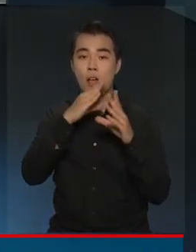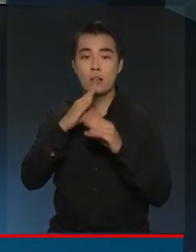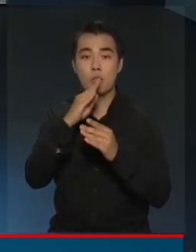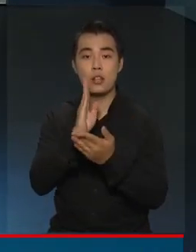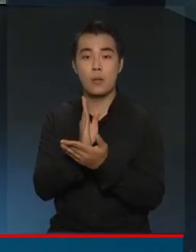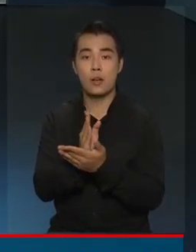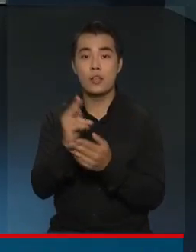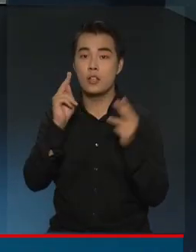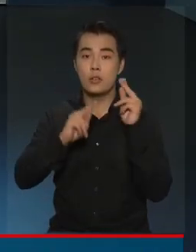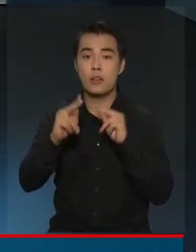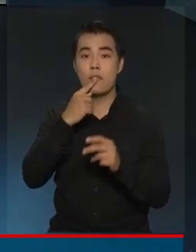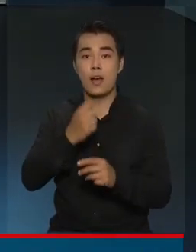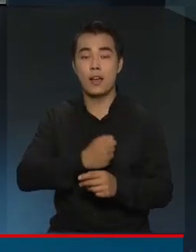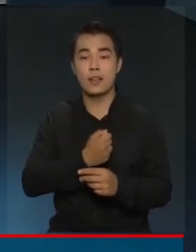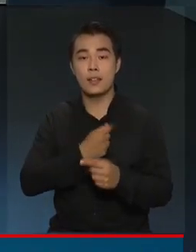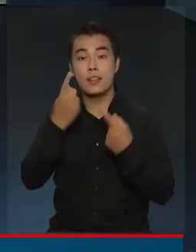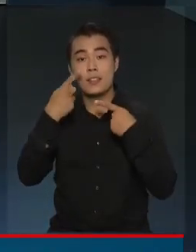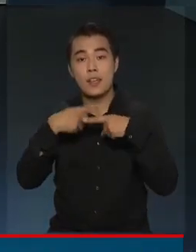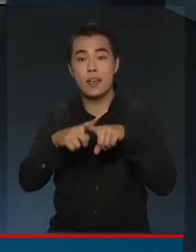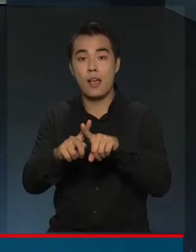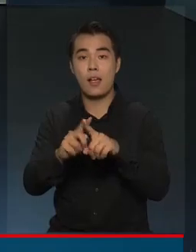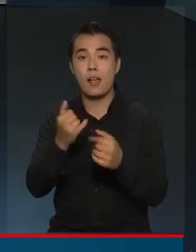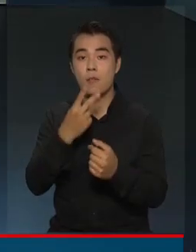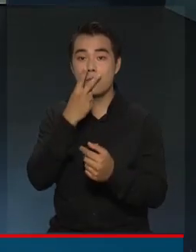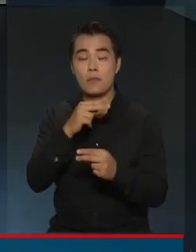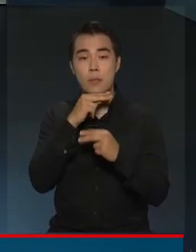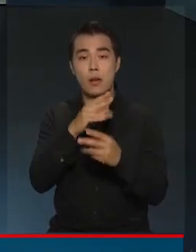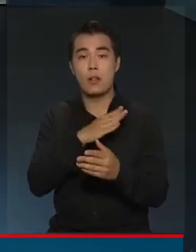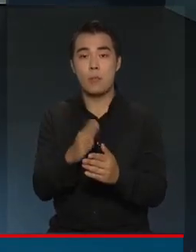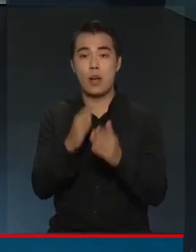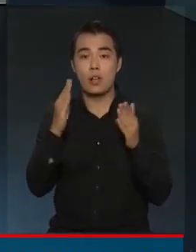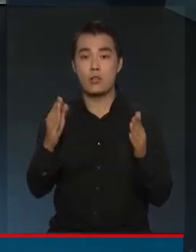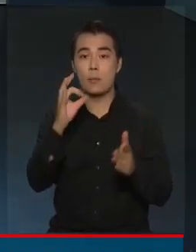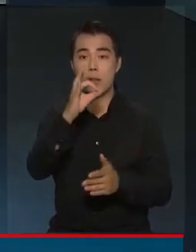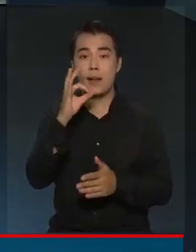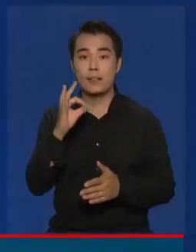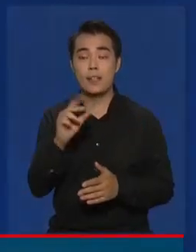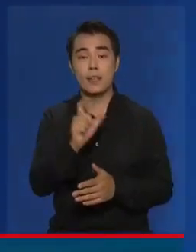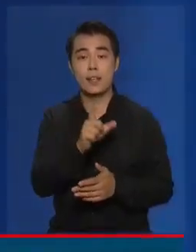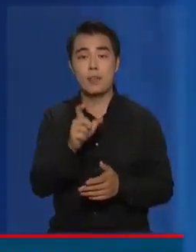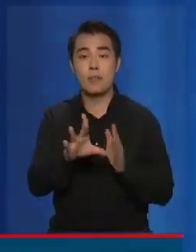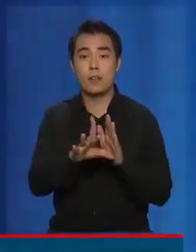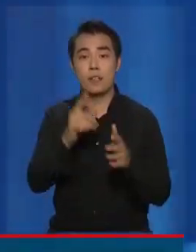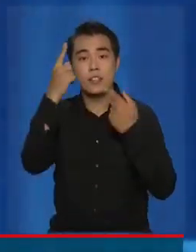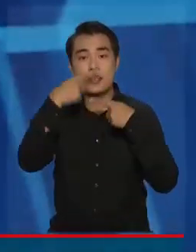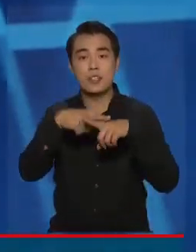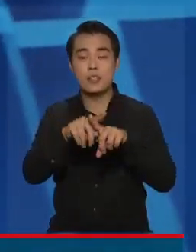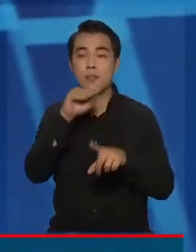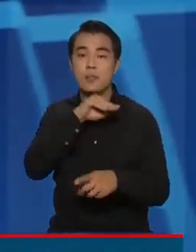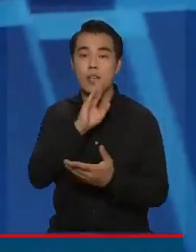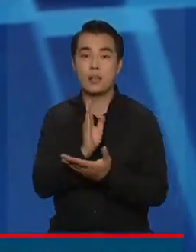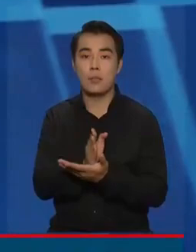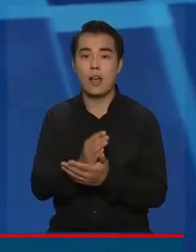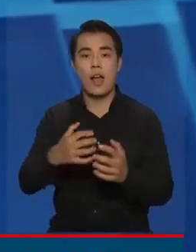возможностей изучения военной техники, мы отметили, что большой процент ребят выбирают технические специальности.